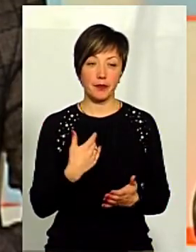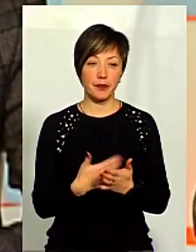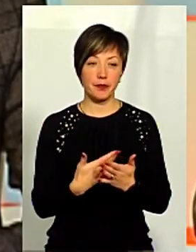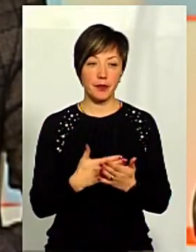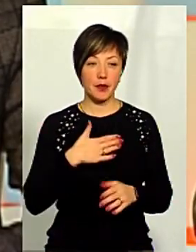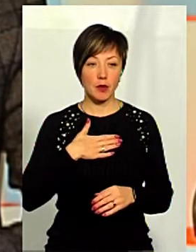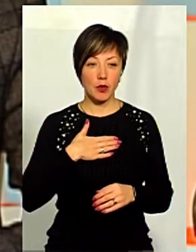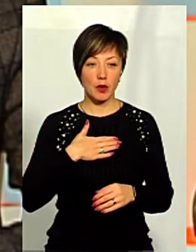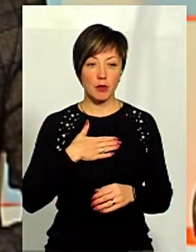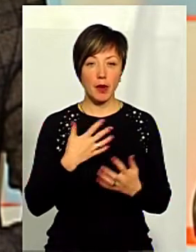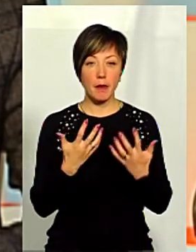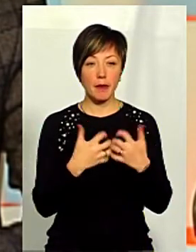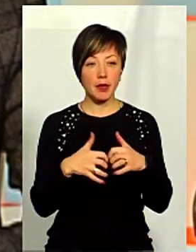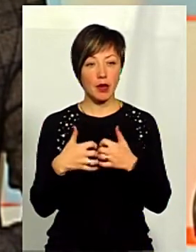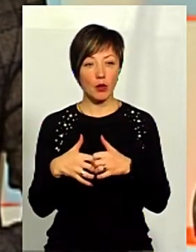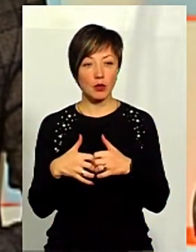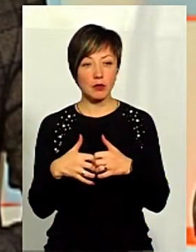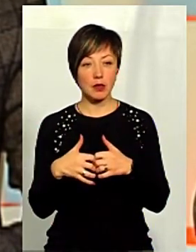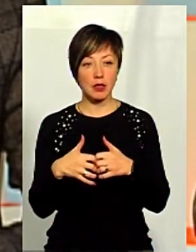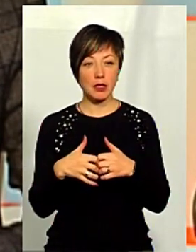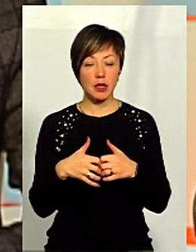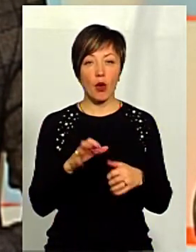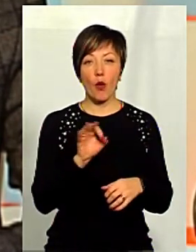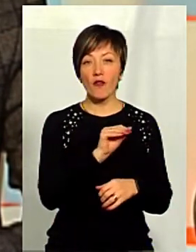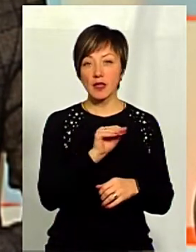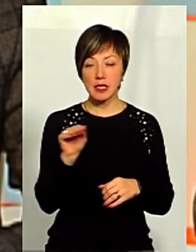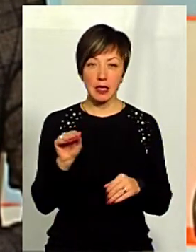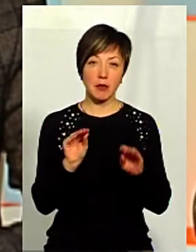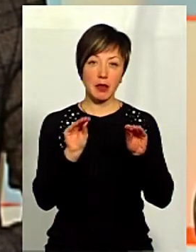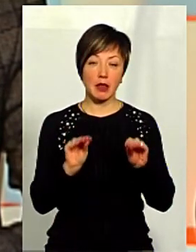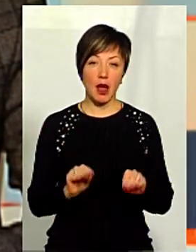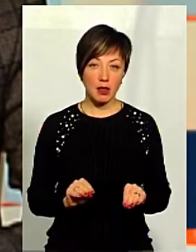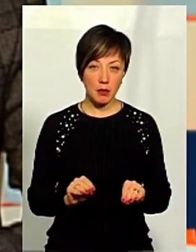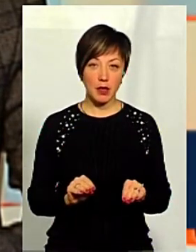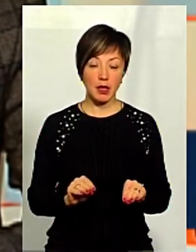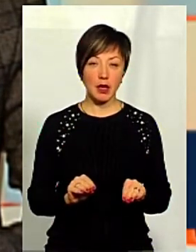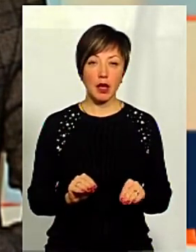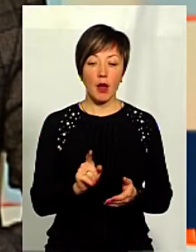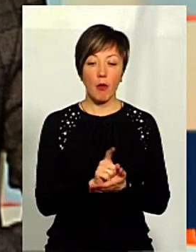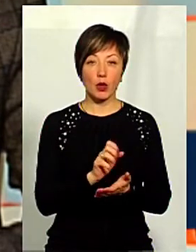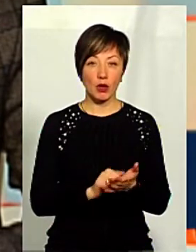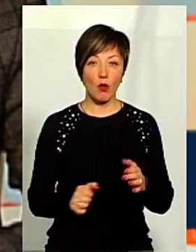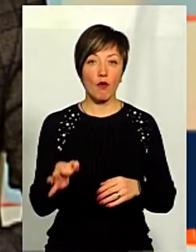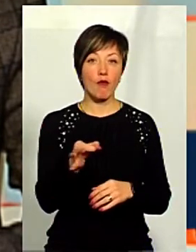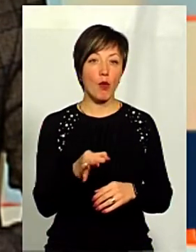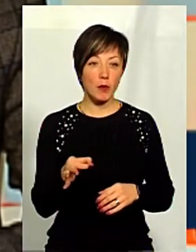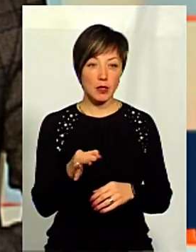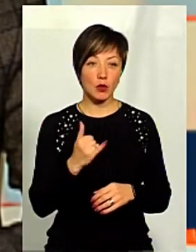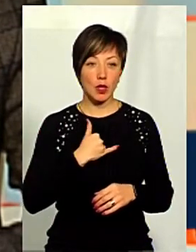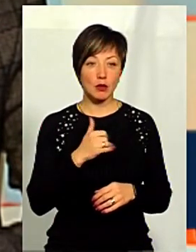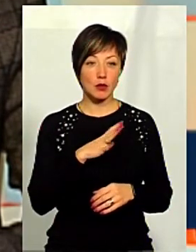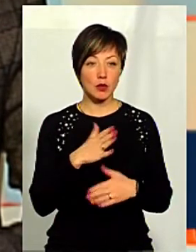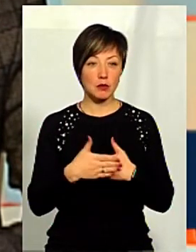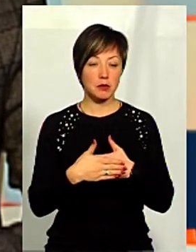десь за моїми такими підрахунками, не підрахунками, навіть за офіційними даними ДПС в області, в нас